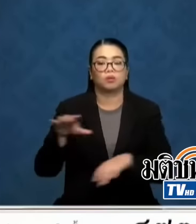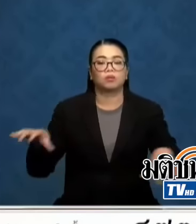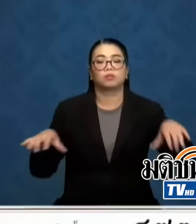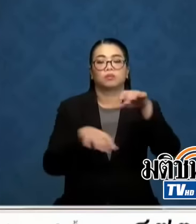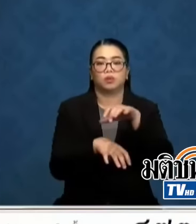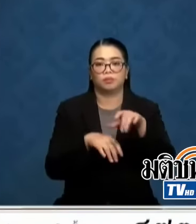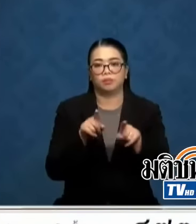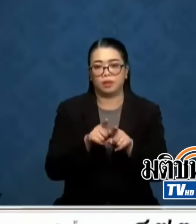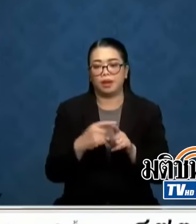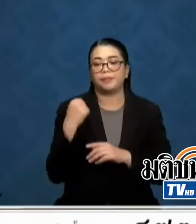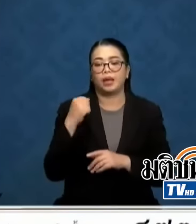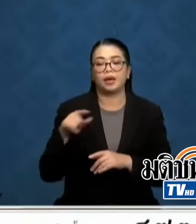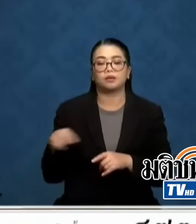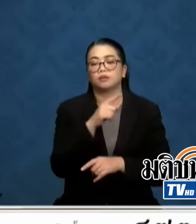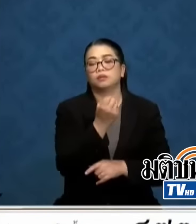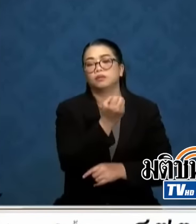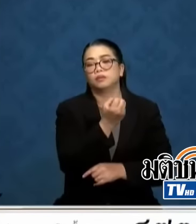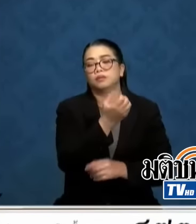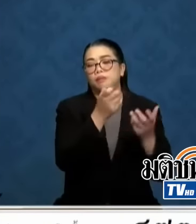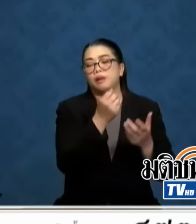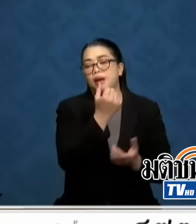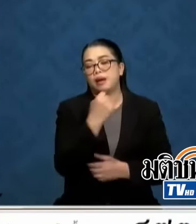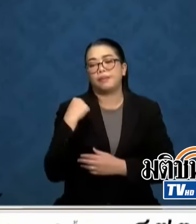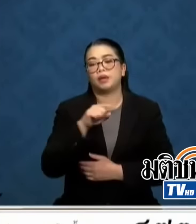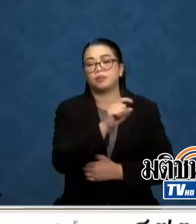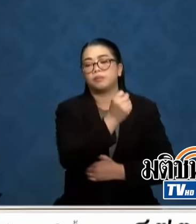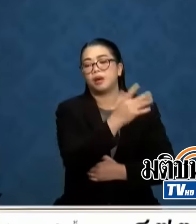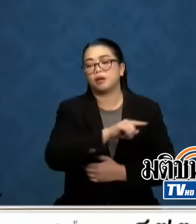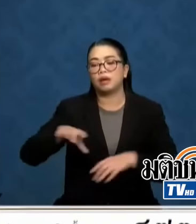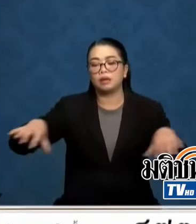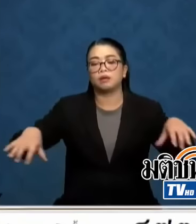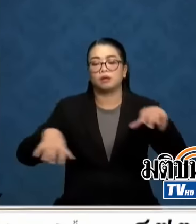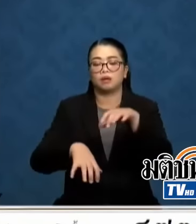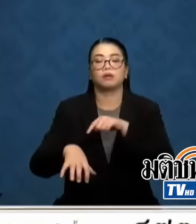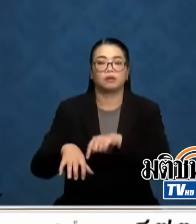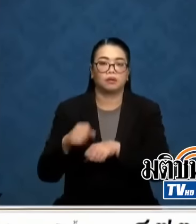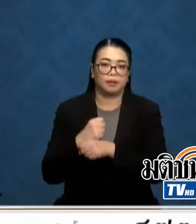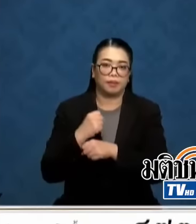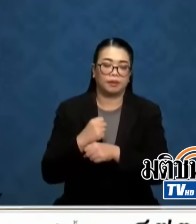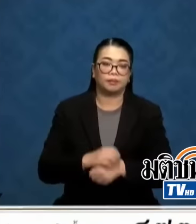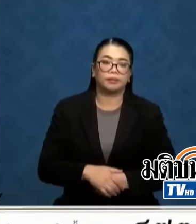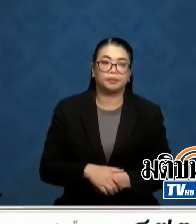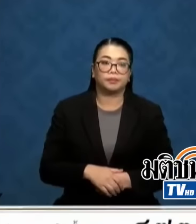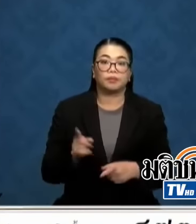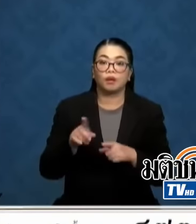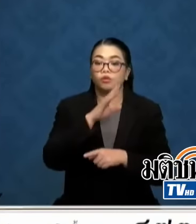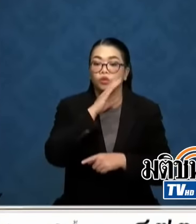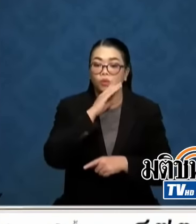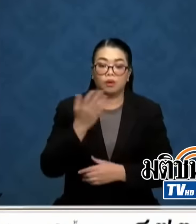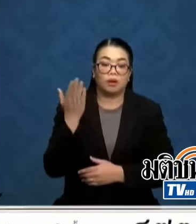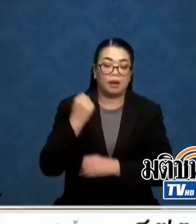เหมือนกันก็กรมนอยู่สวนหน้าเป็นหน่วยงานหลักสรุปแล้วง่ายๆก็คือหลังจากปฏิวัติ